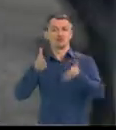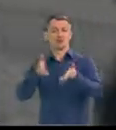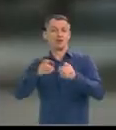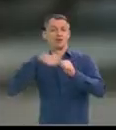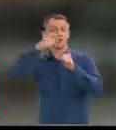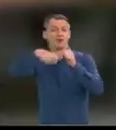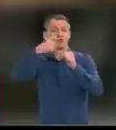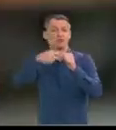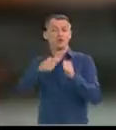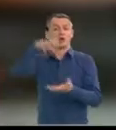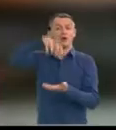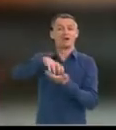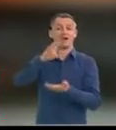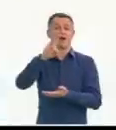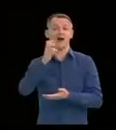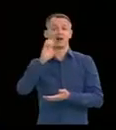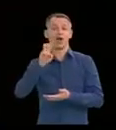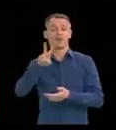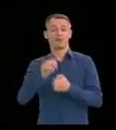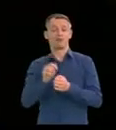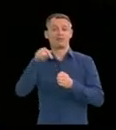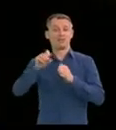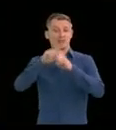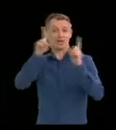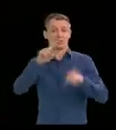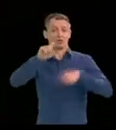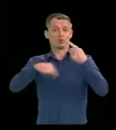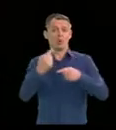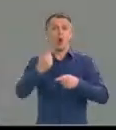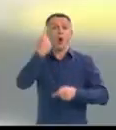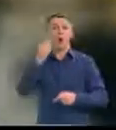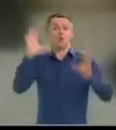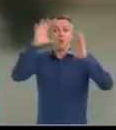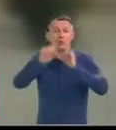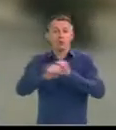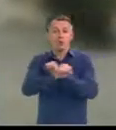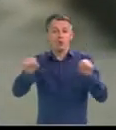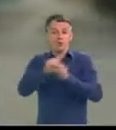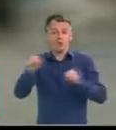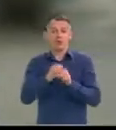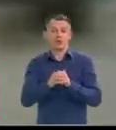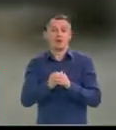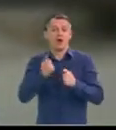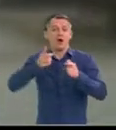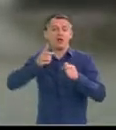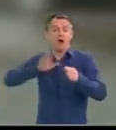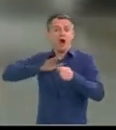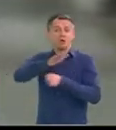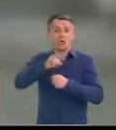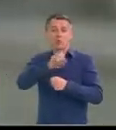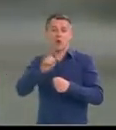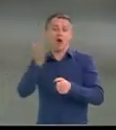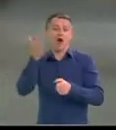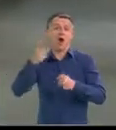Imaginea din orașul Harkov în această dimineață, după încă o noapte de bombardamente. Atacurile nu s-au oprit nici astăzi. Nicolaev,